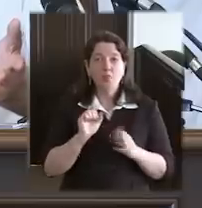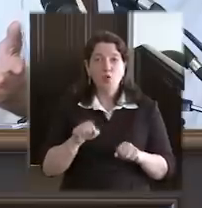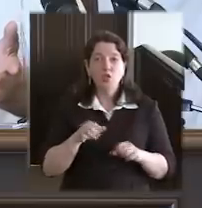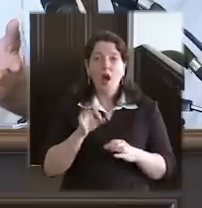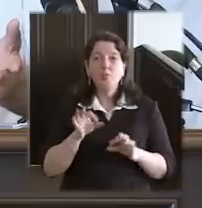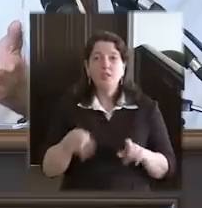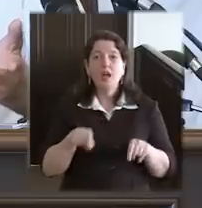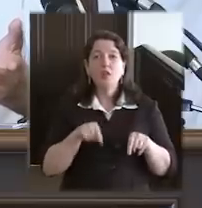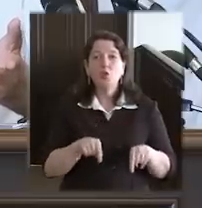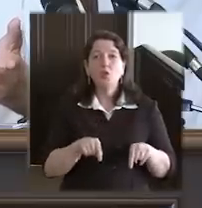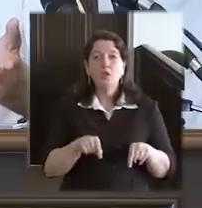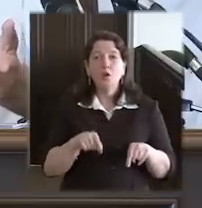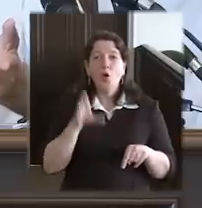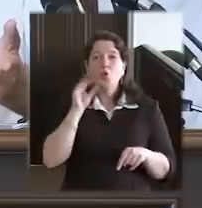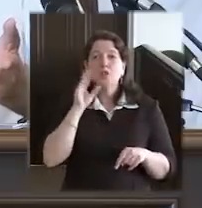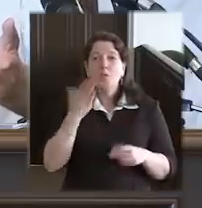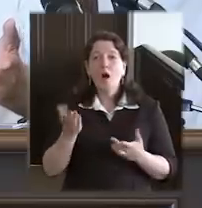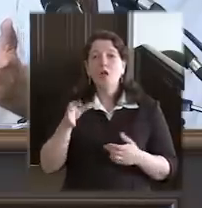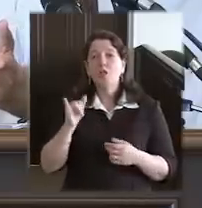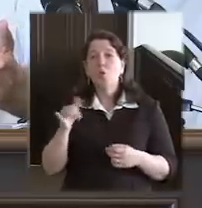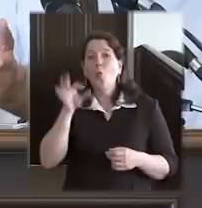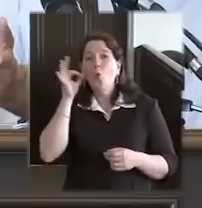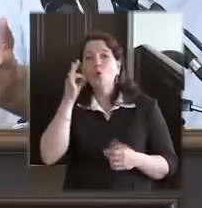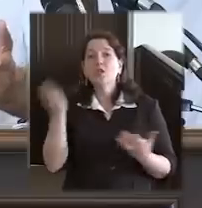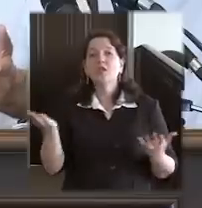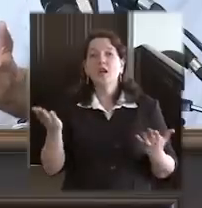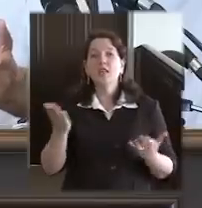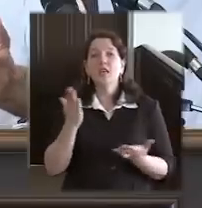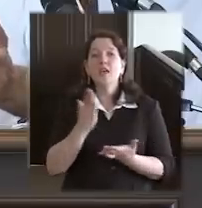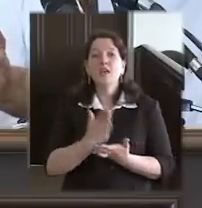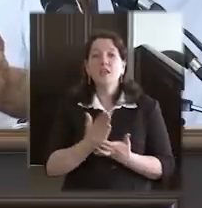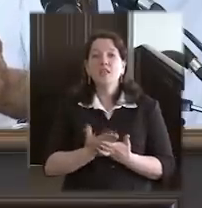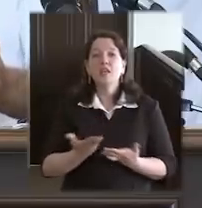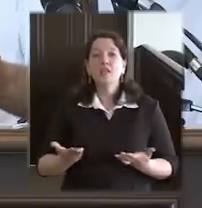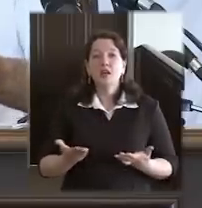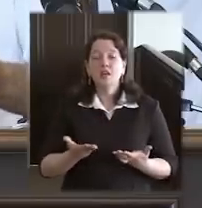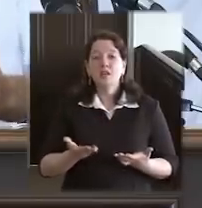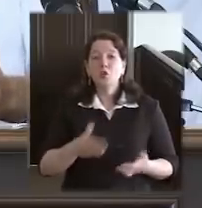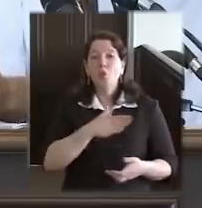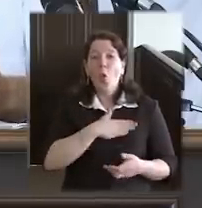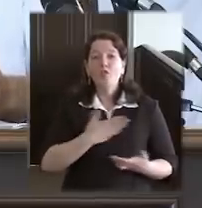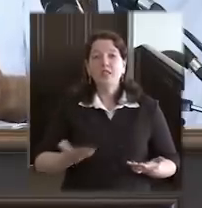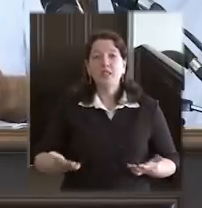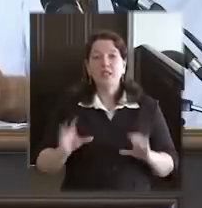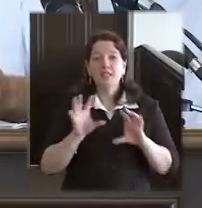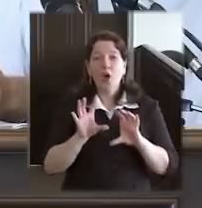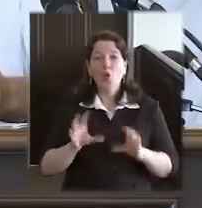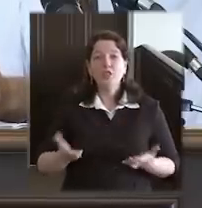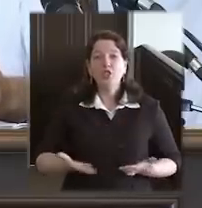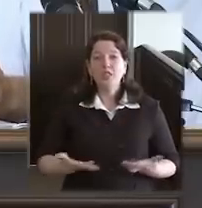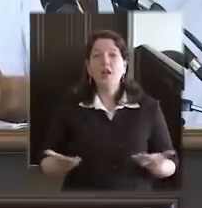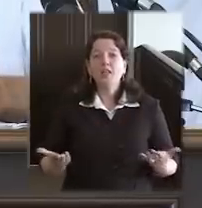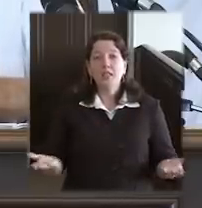смешно. Какие законы духовные у собаки или у кошки, правда? У котят или щенят.